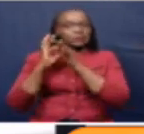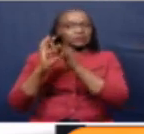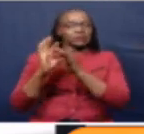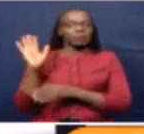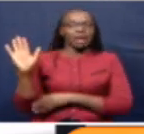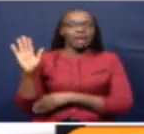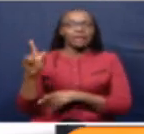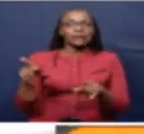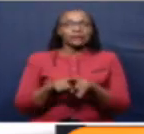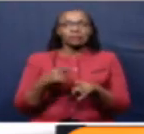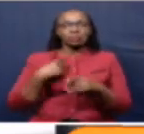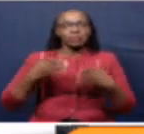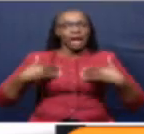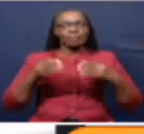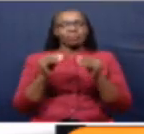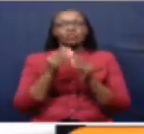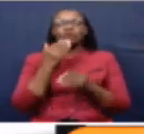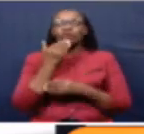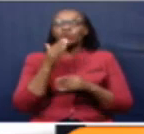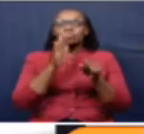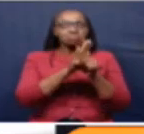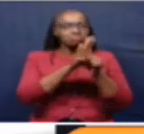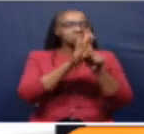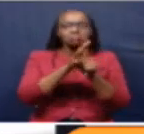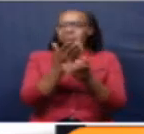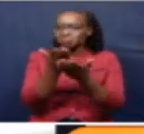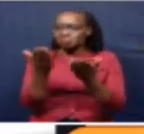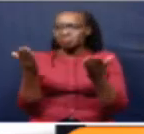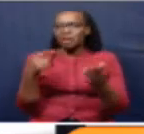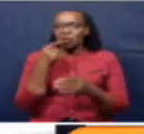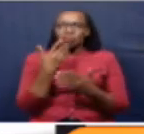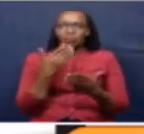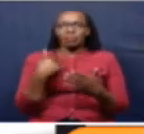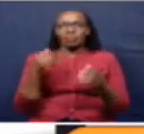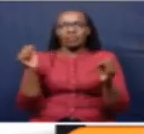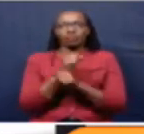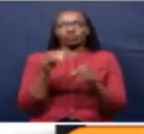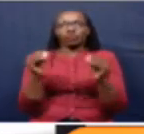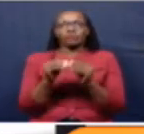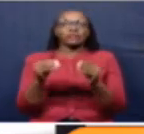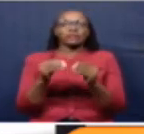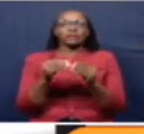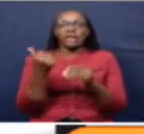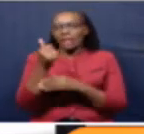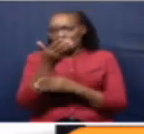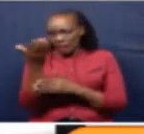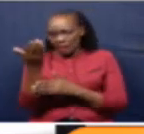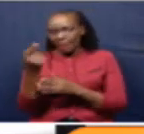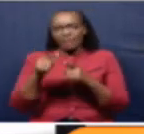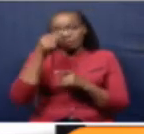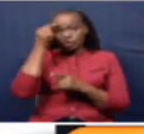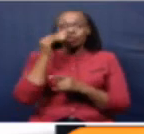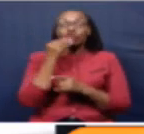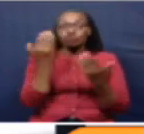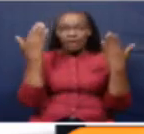nimefurahi sana kwa sababu nimekutana na wengi hapa ambao labda singekutana nao kwa siku mingi, lakini kwa sababu ya Mulembe Night tumefurahi